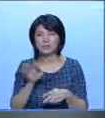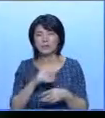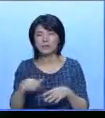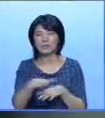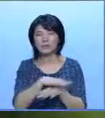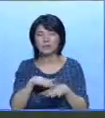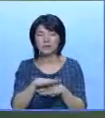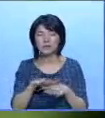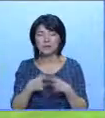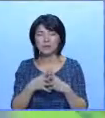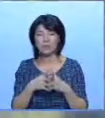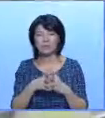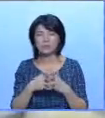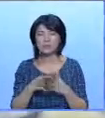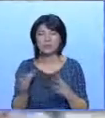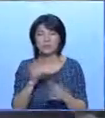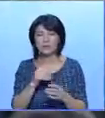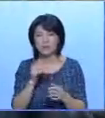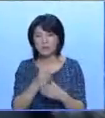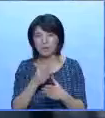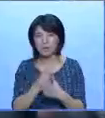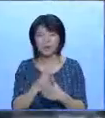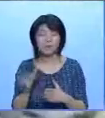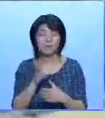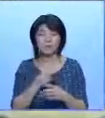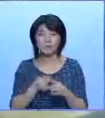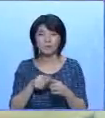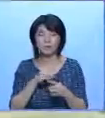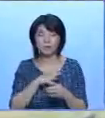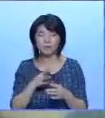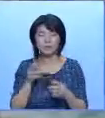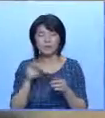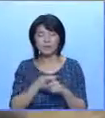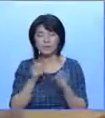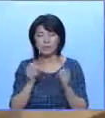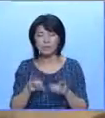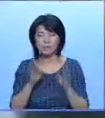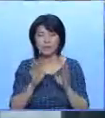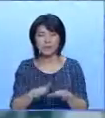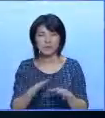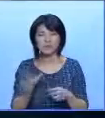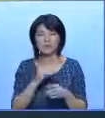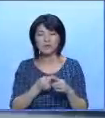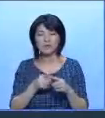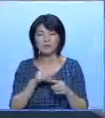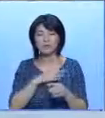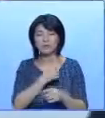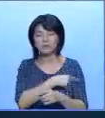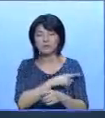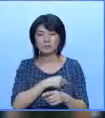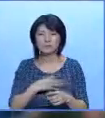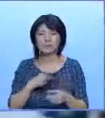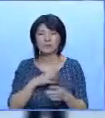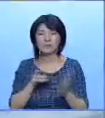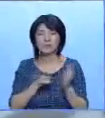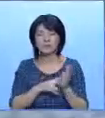тұрғындарда жұмыла көмектесті. Ұшақ ішіндегі жолаушылар қауіпсіз жерге шығарылып, жедел медициналық жәрдем жасалды. Әу баста қаза болғандар саны 7 адам делінді.